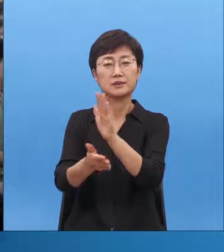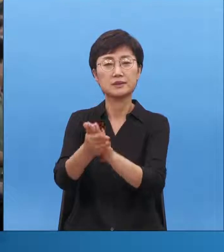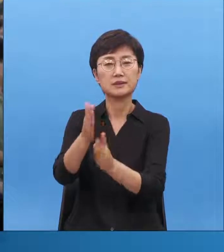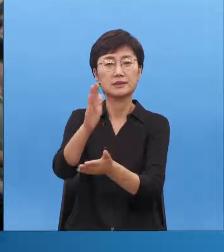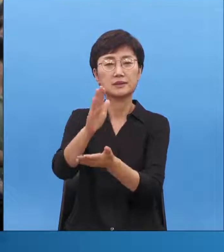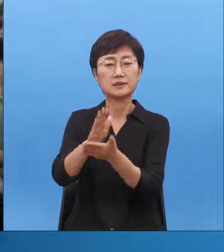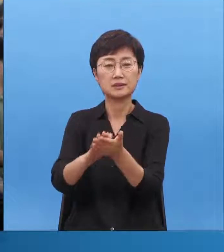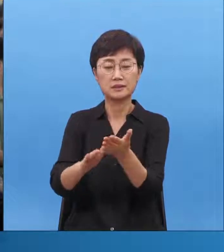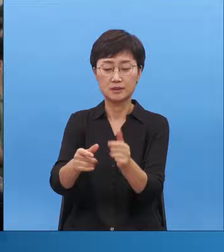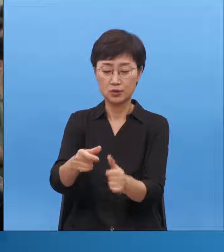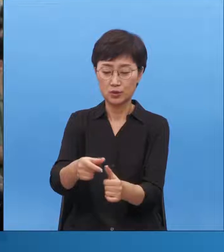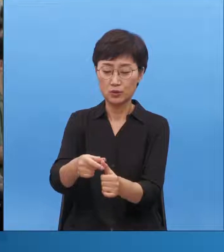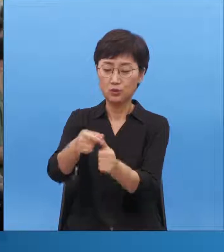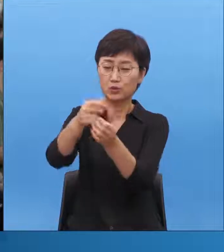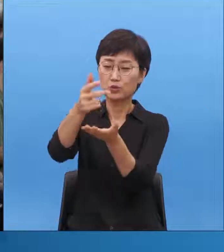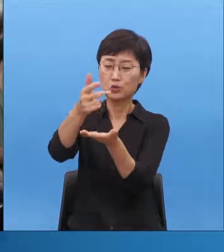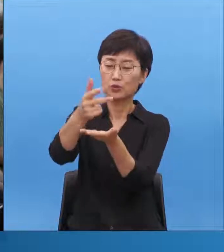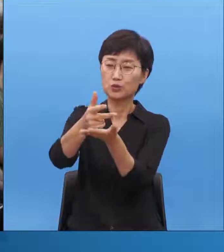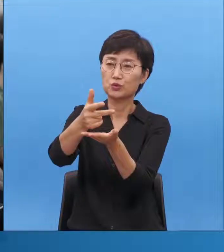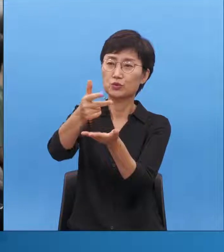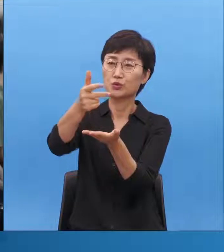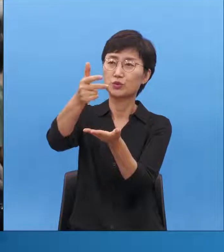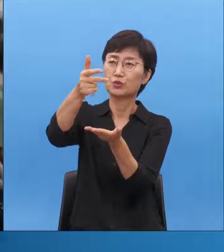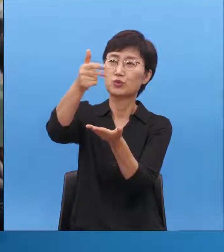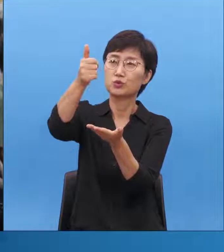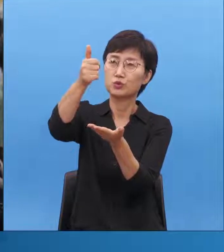동안 끊임없이